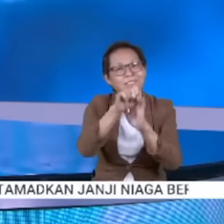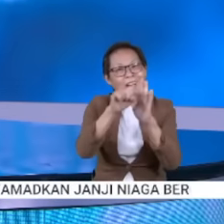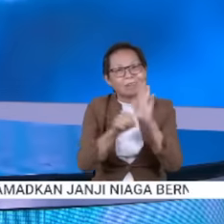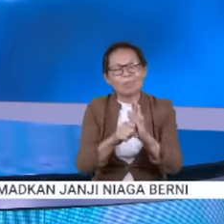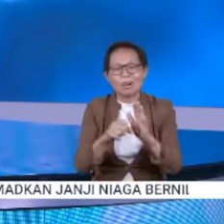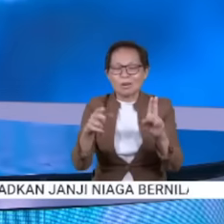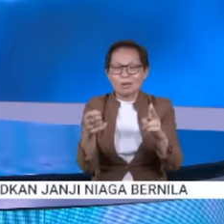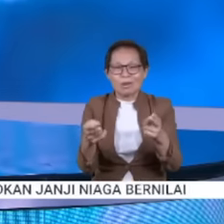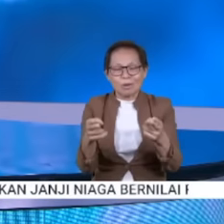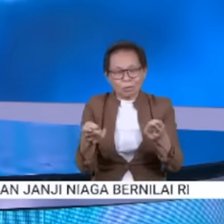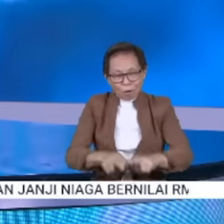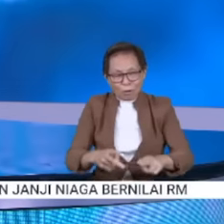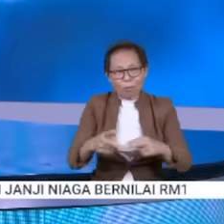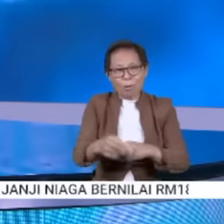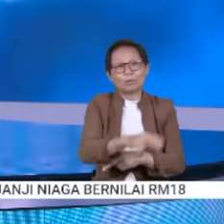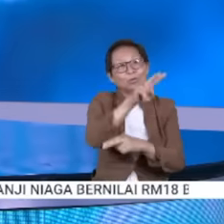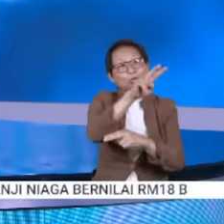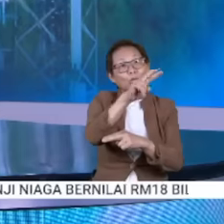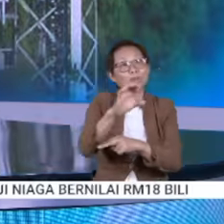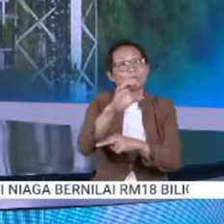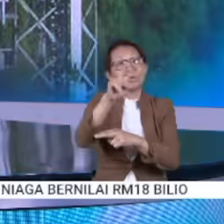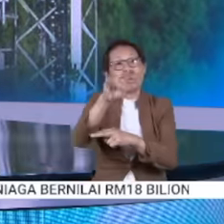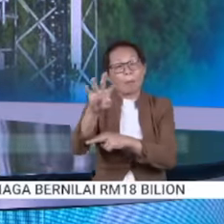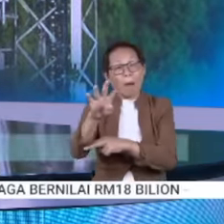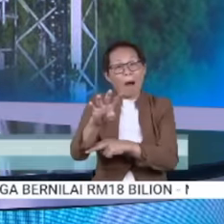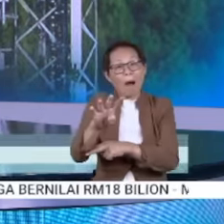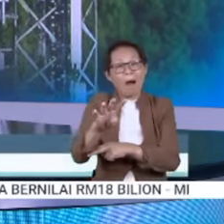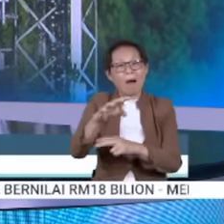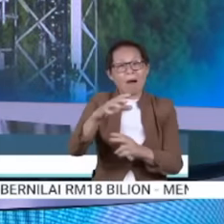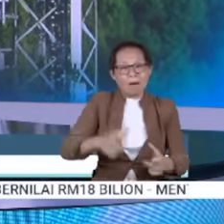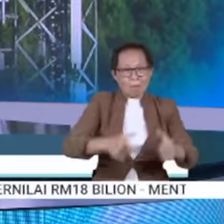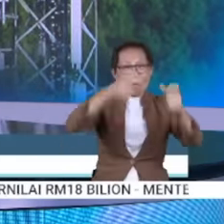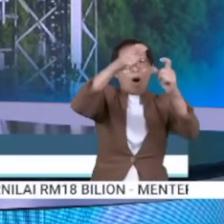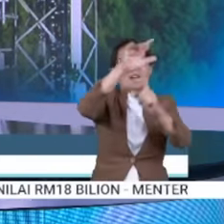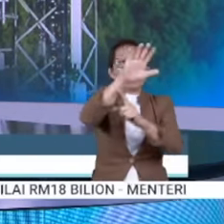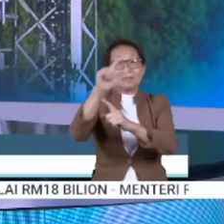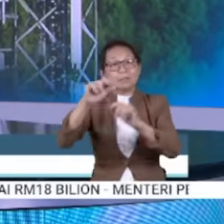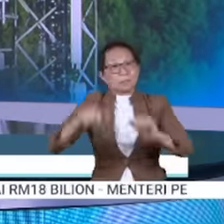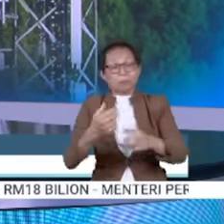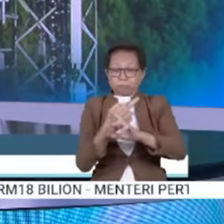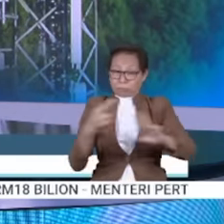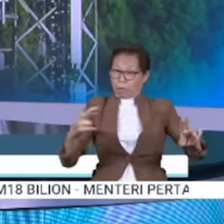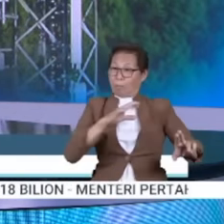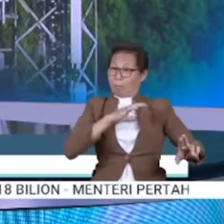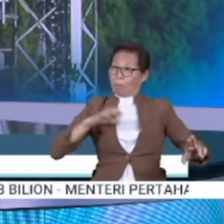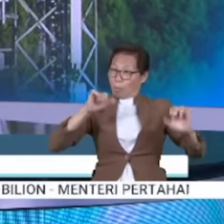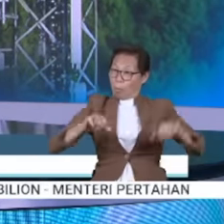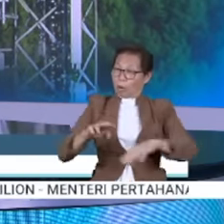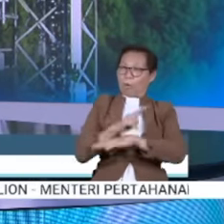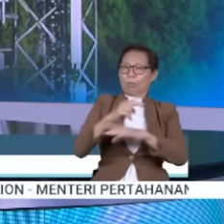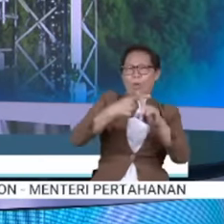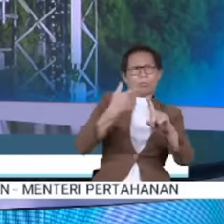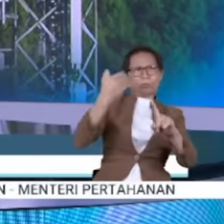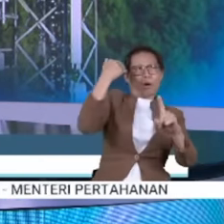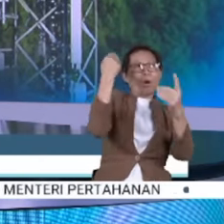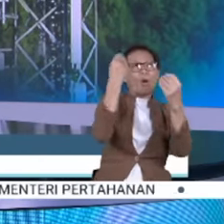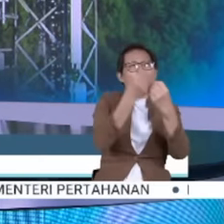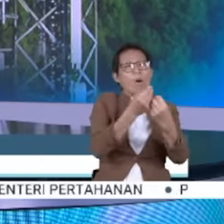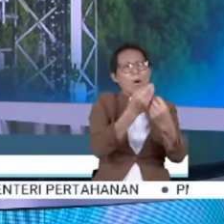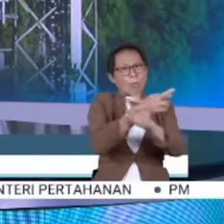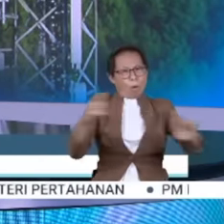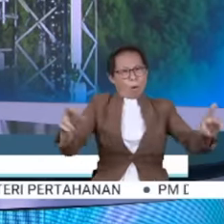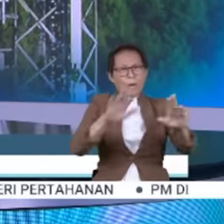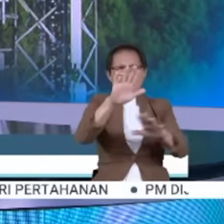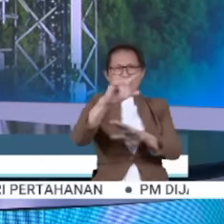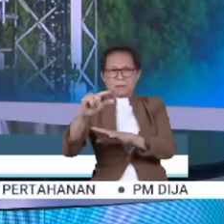264 tampak di Meji telah siap dibangunkan di seluruh perak dan sedia diakses pengguna lalu kadar ketersediaan